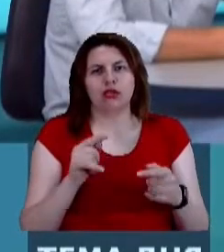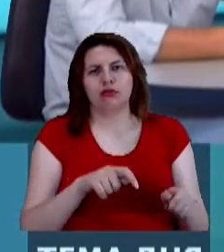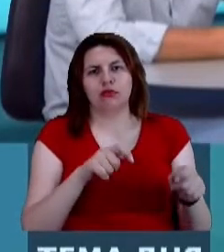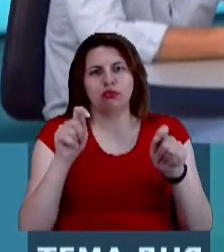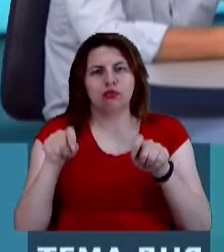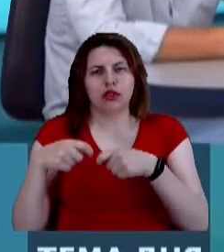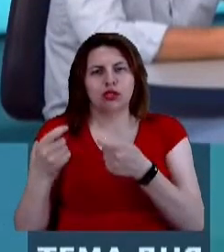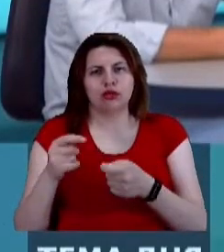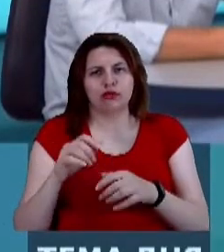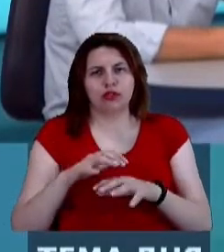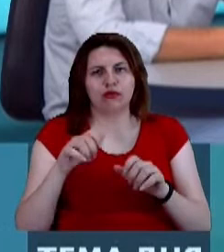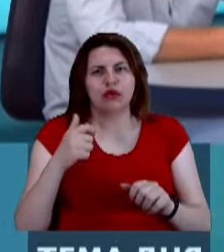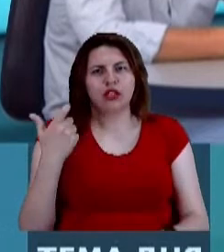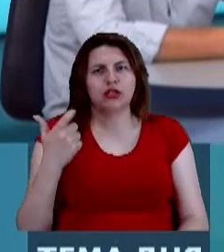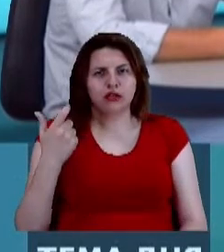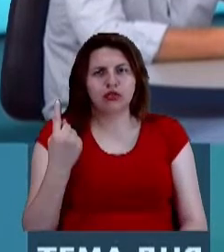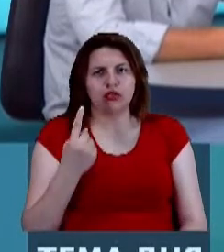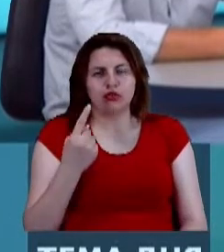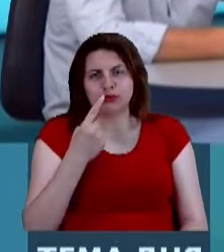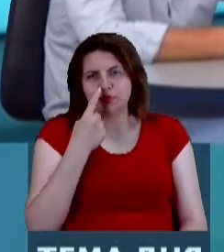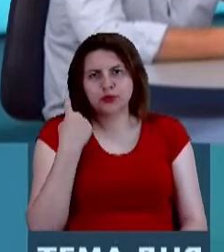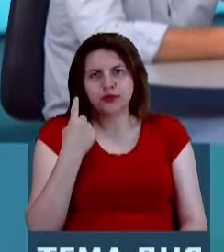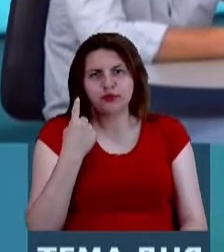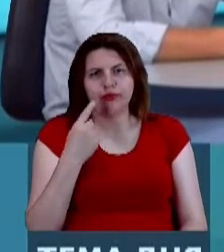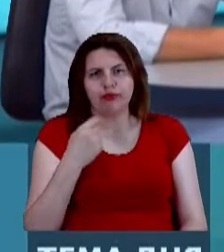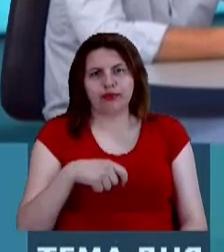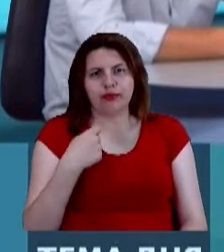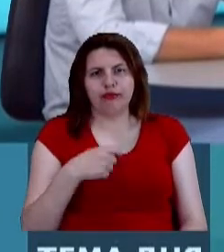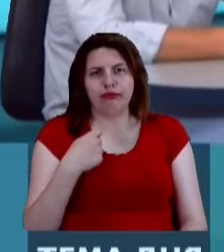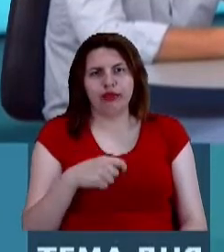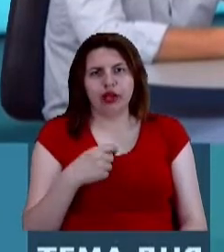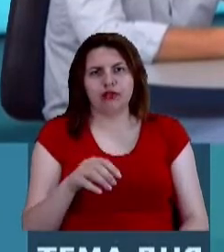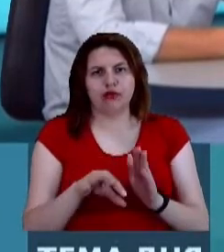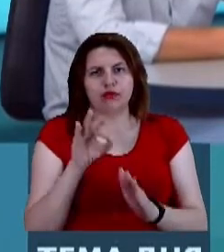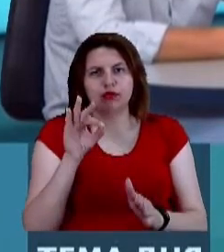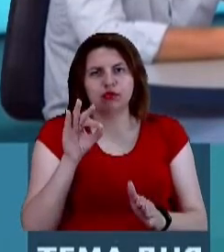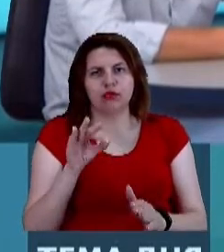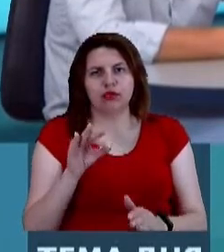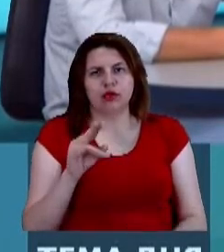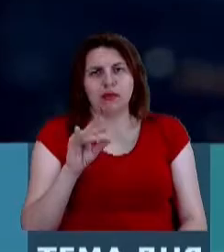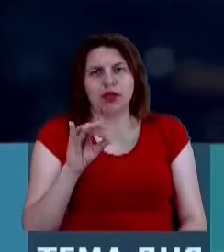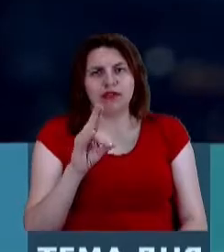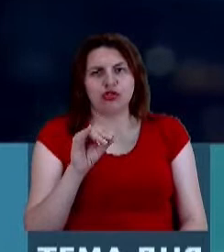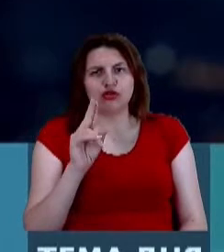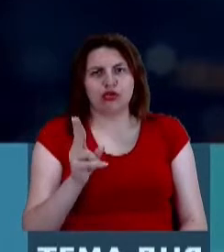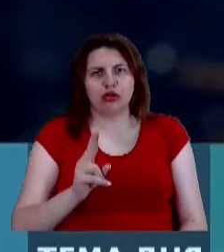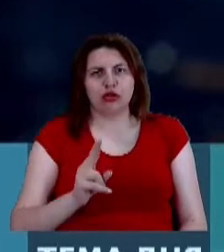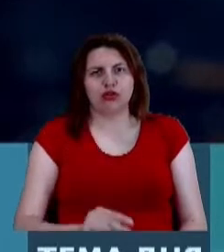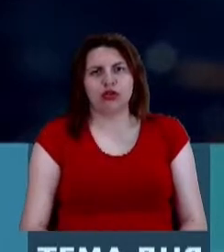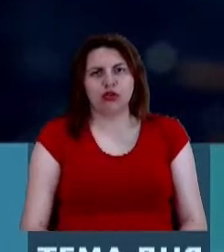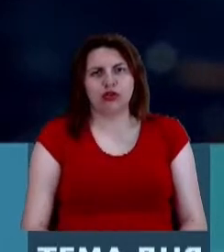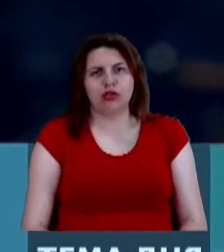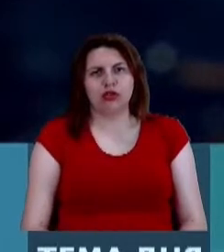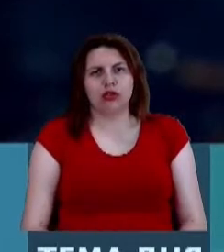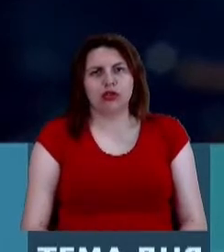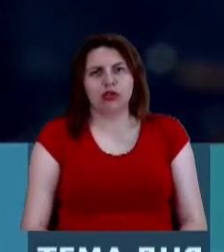одного нещодавно, буквально до президентських виборів, цей канал перейшов до рук пана Медведчука. Після цього, між іншим, журналісти почали